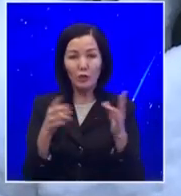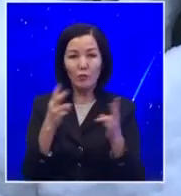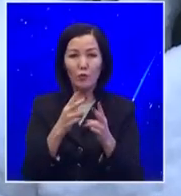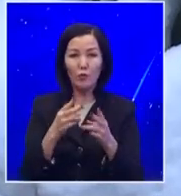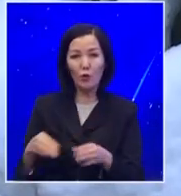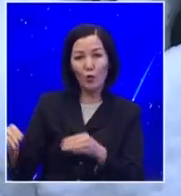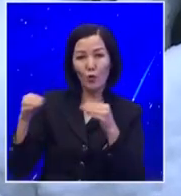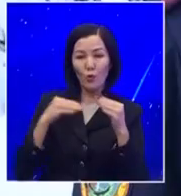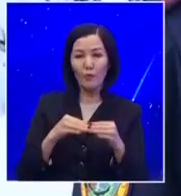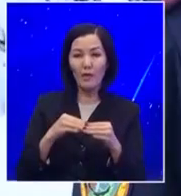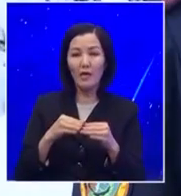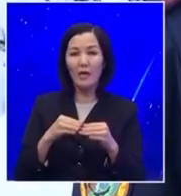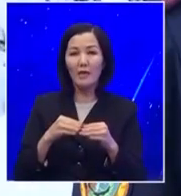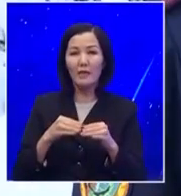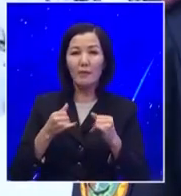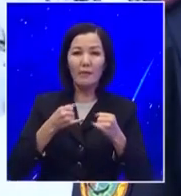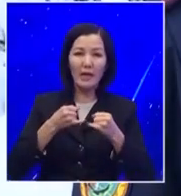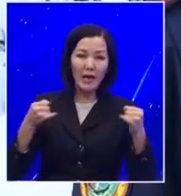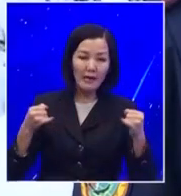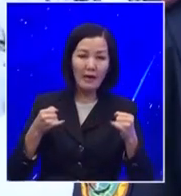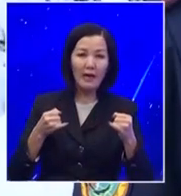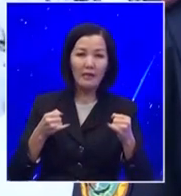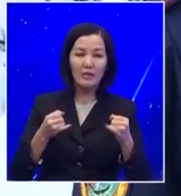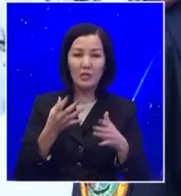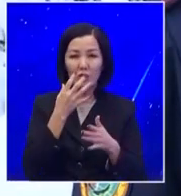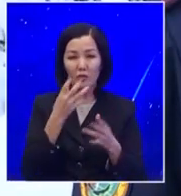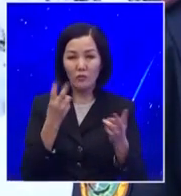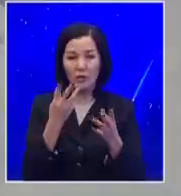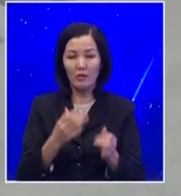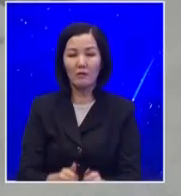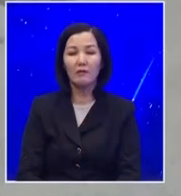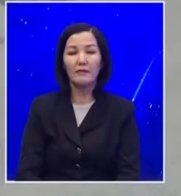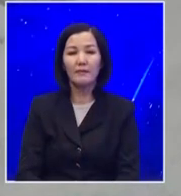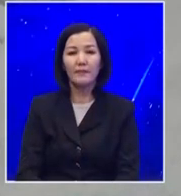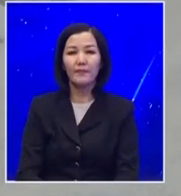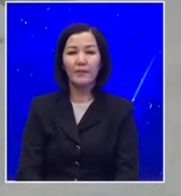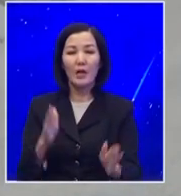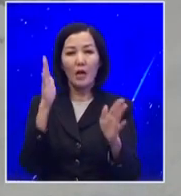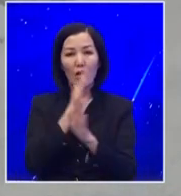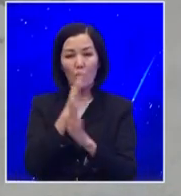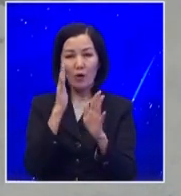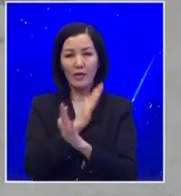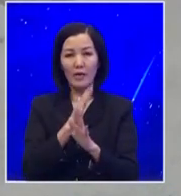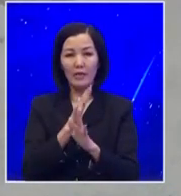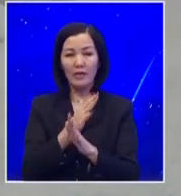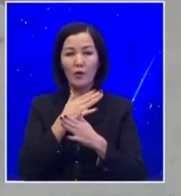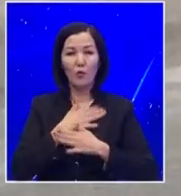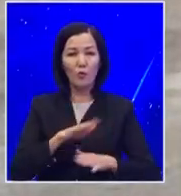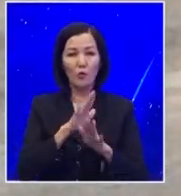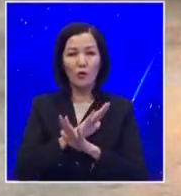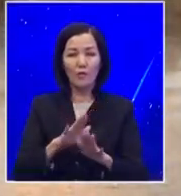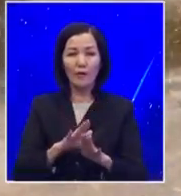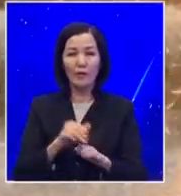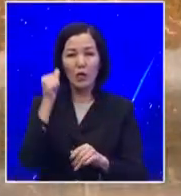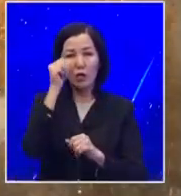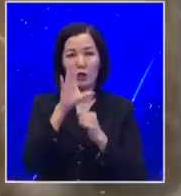көрпе, арқан сындылар. Бұл сіздің қауіпсіздігіңіз үшін маңызды. Синоптиктер мәліметі де көңіл көншітпейді. Болжамдарынша